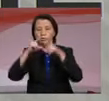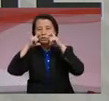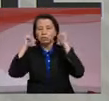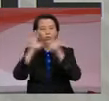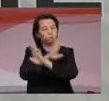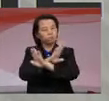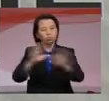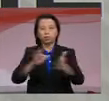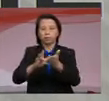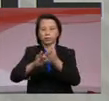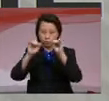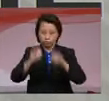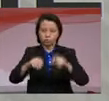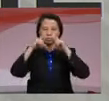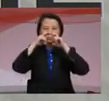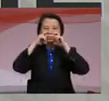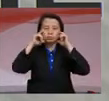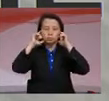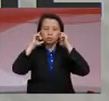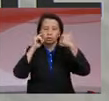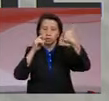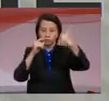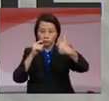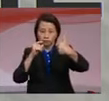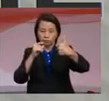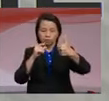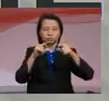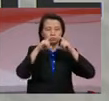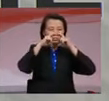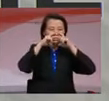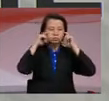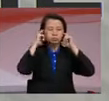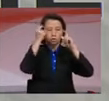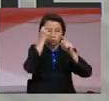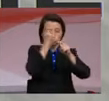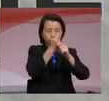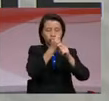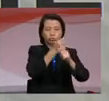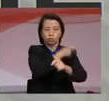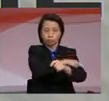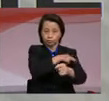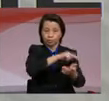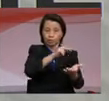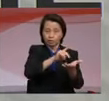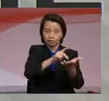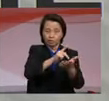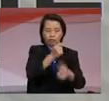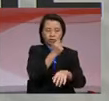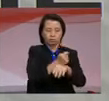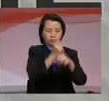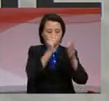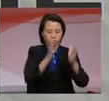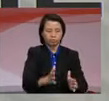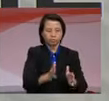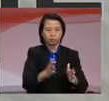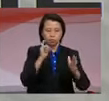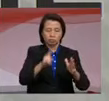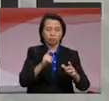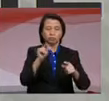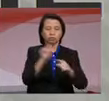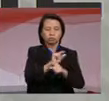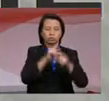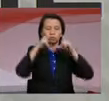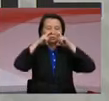bukan perubatan. Yang pertama, penggunaan face mask bagi tujuan perubatan. Petugas kesihatan perlu